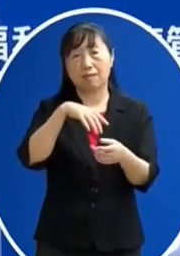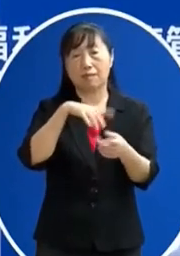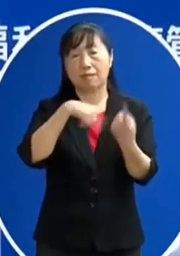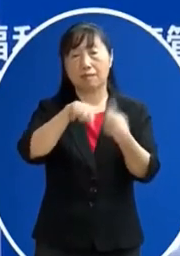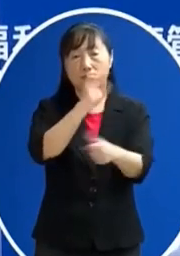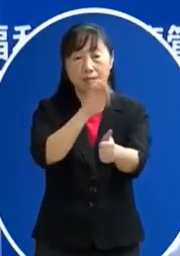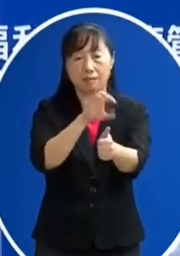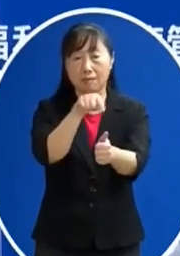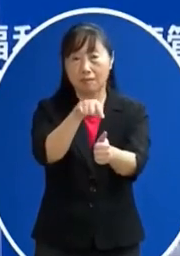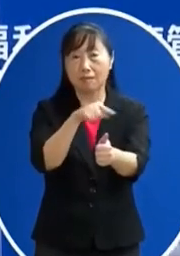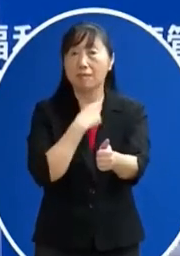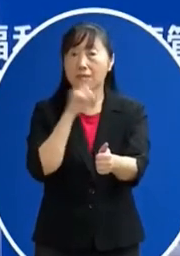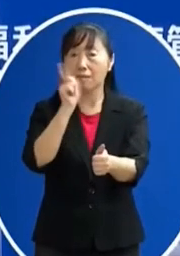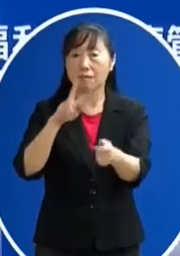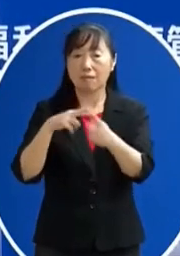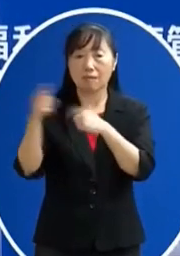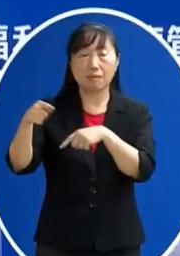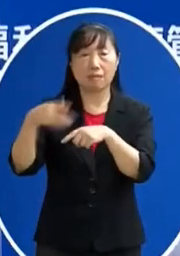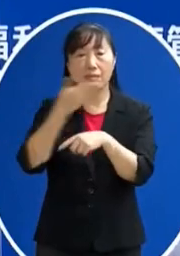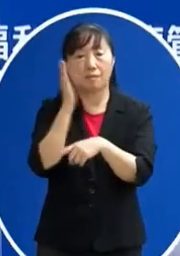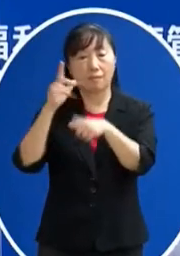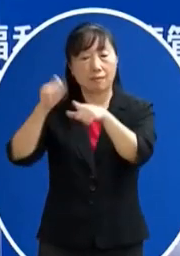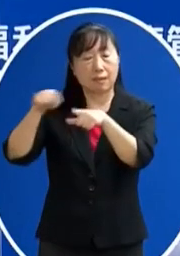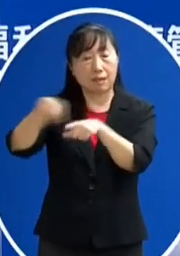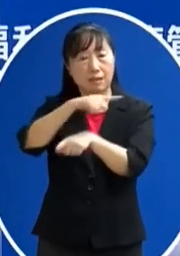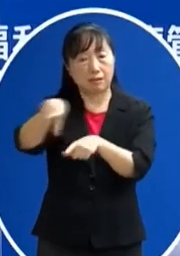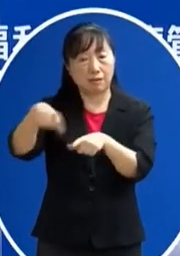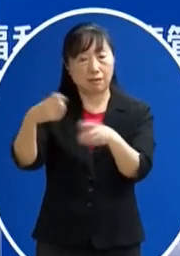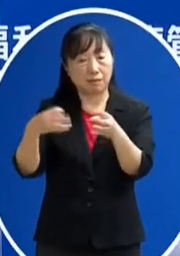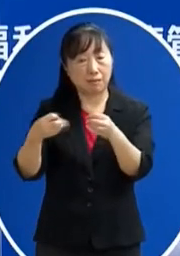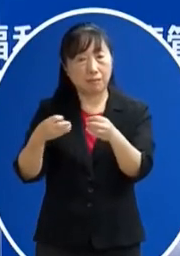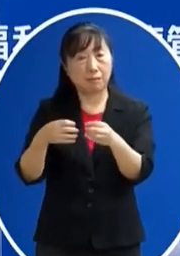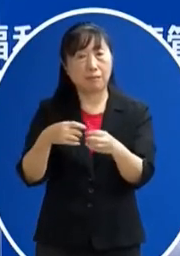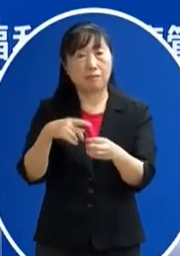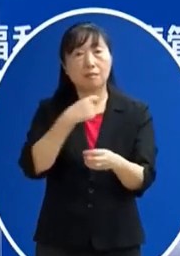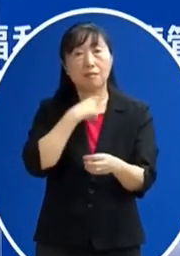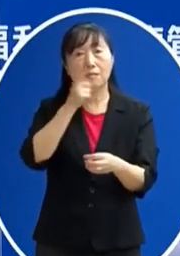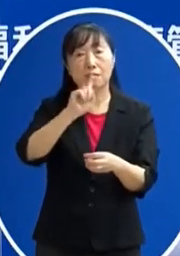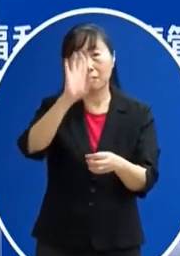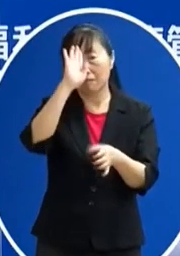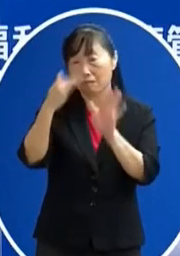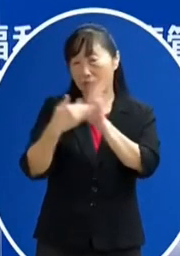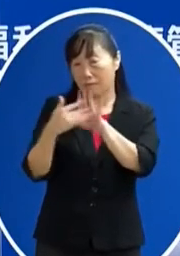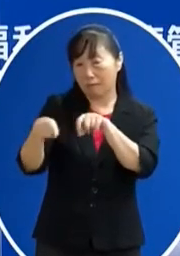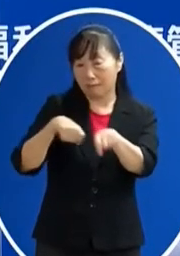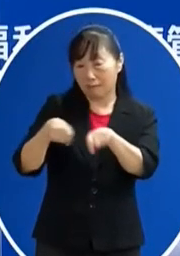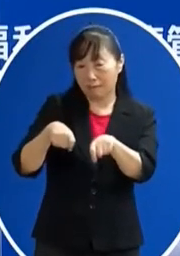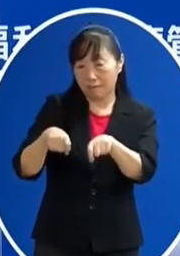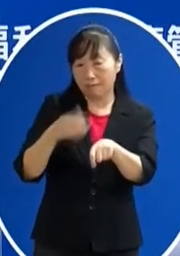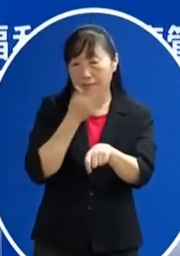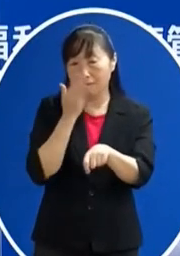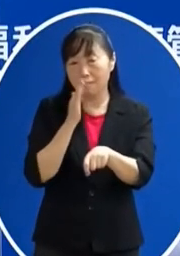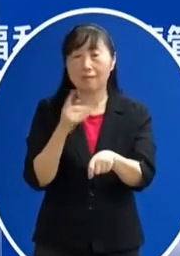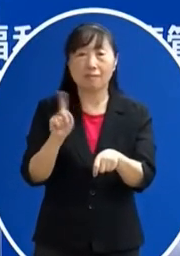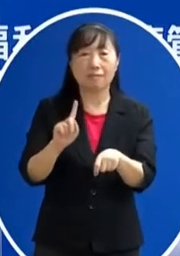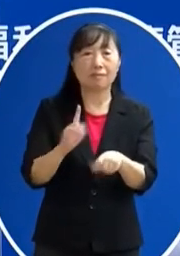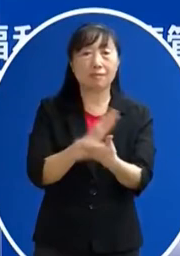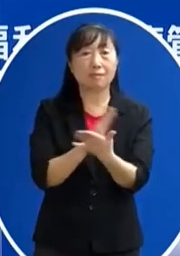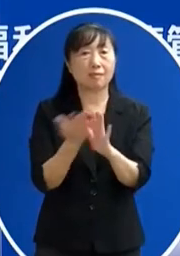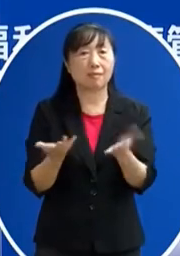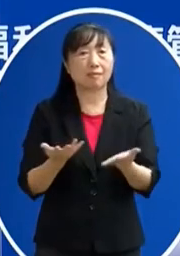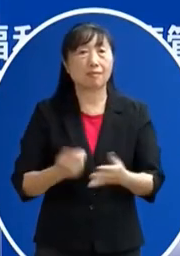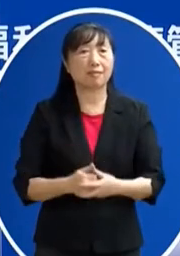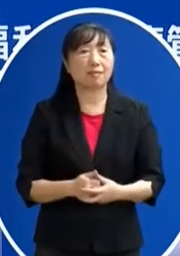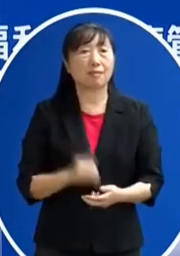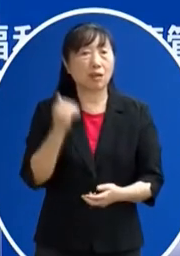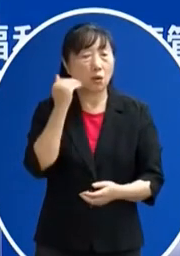是说怎么样跟业者来商量哈，那做出一个哈防疫的旅游的计划哈等等的哈。那如果能